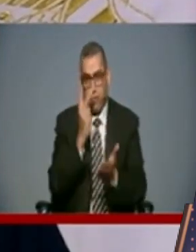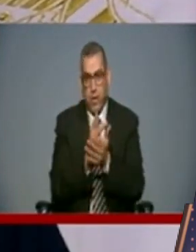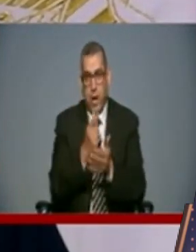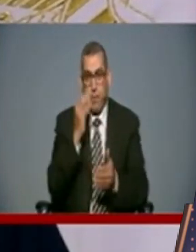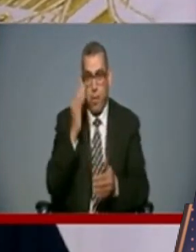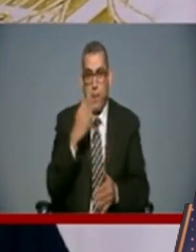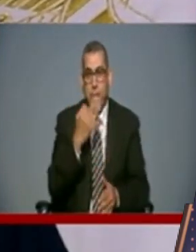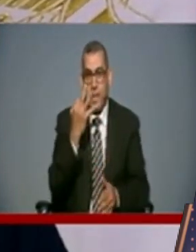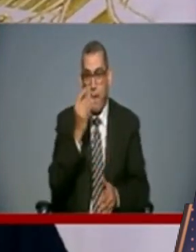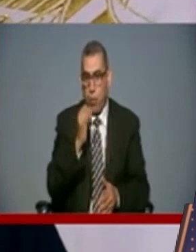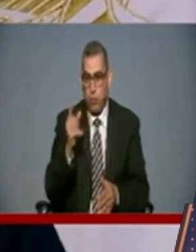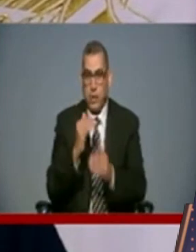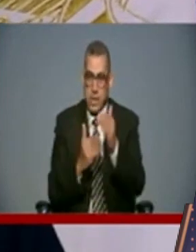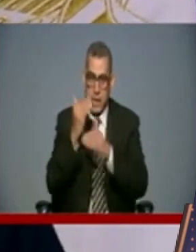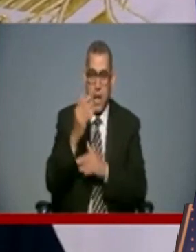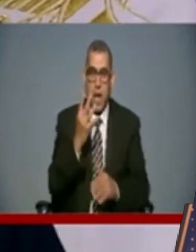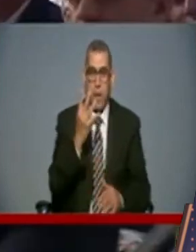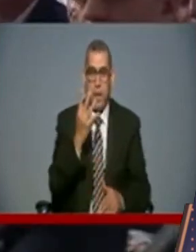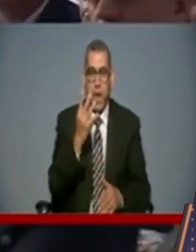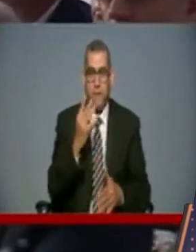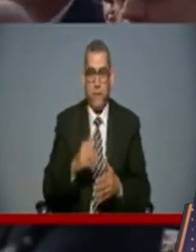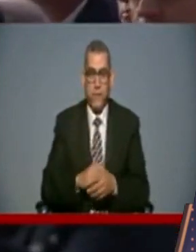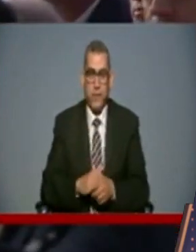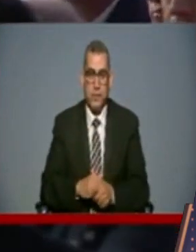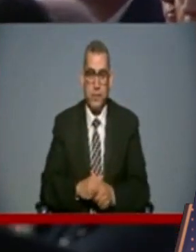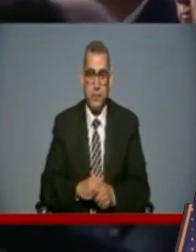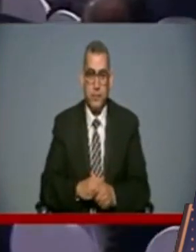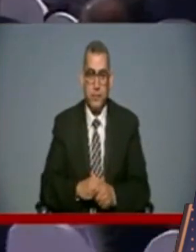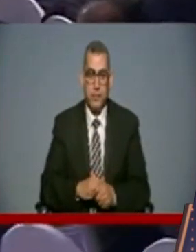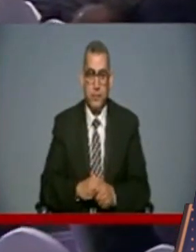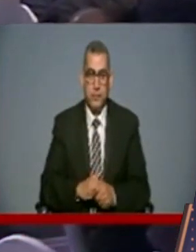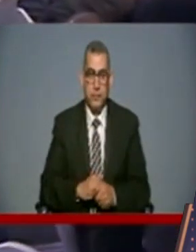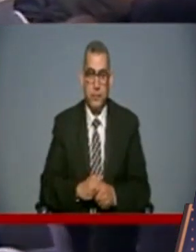قراراته اليوم أكد على أهمية